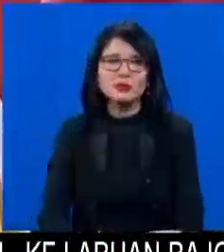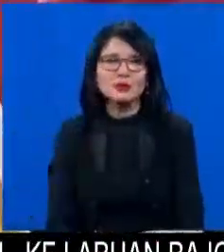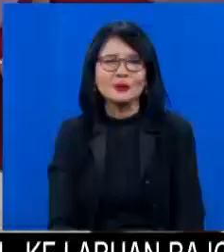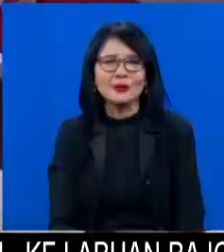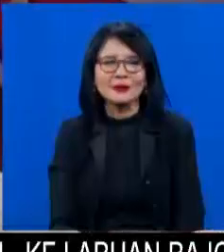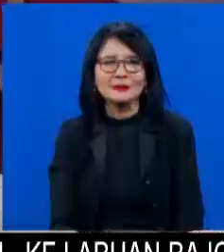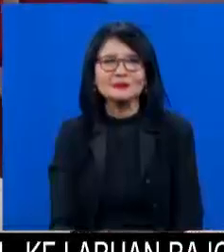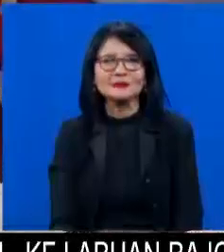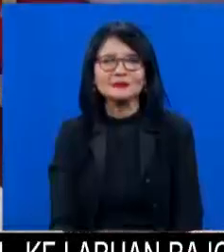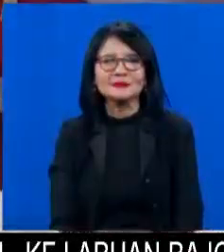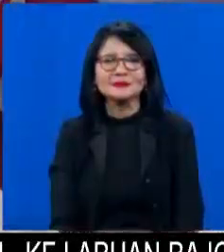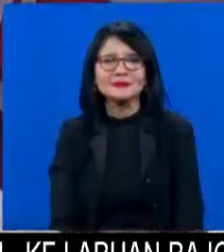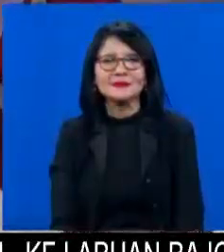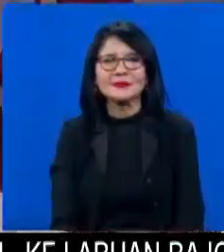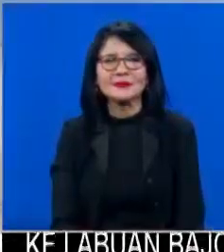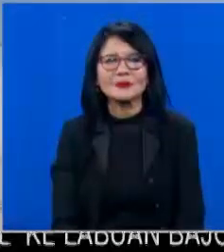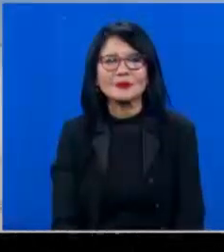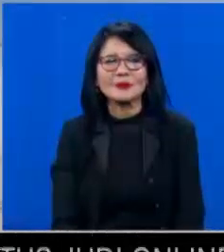meningkat.